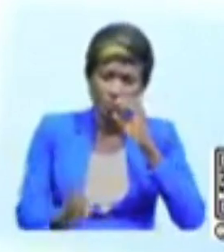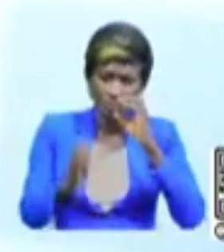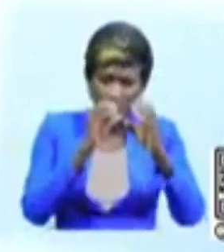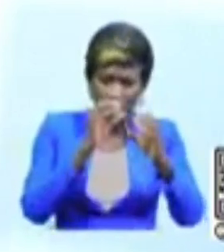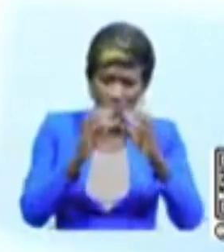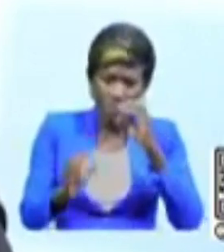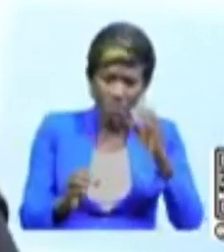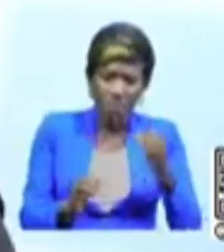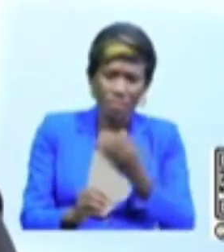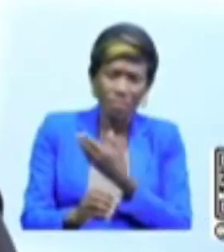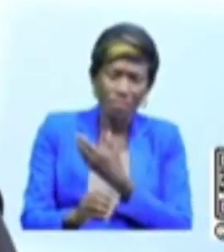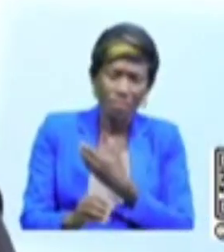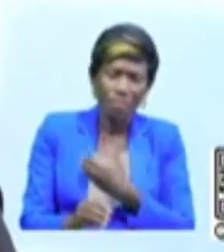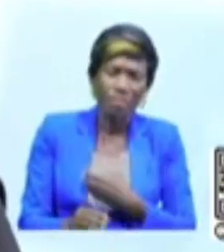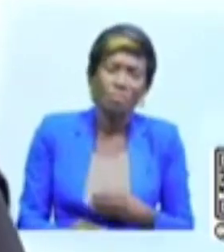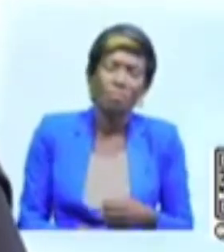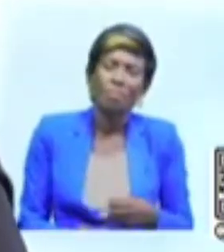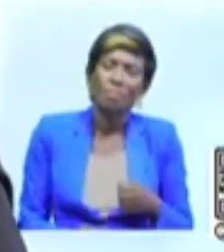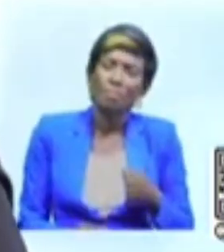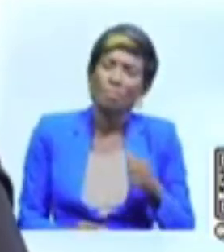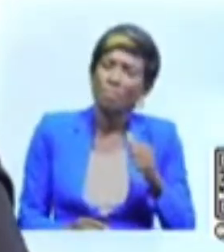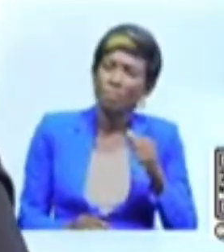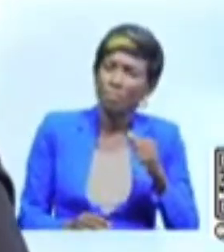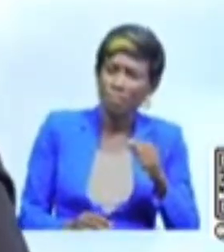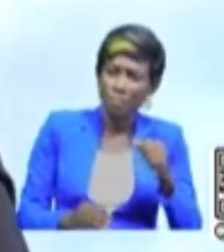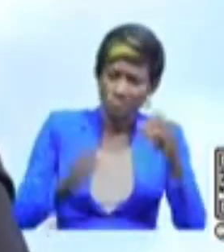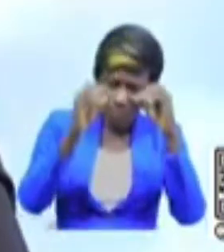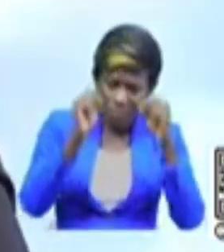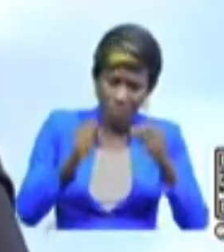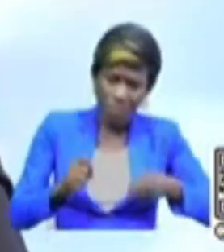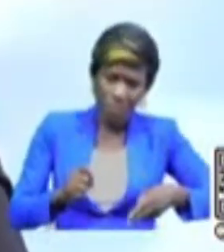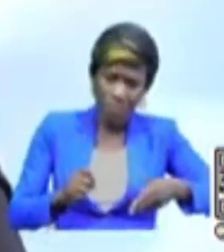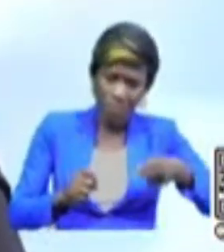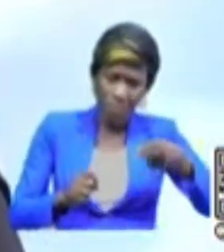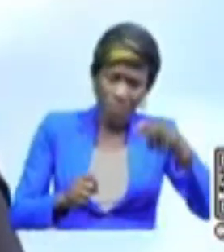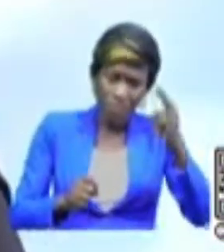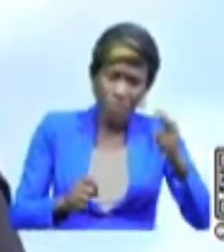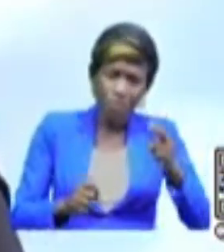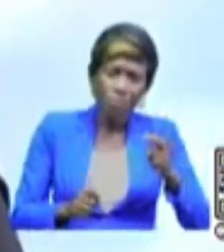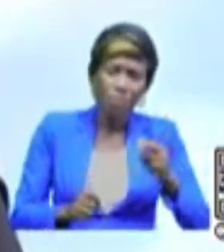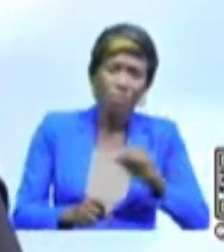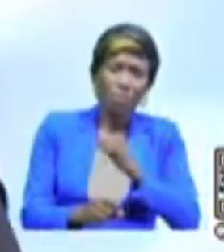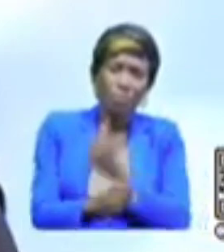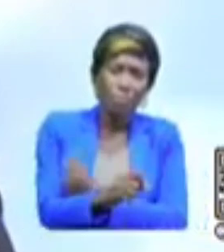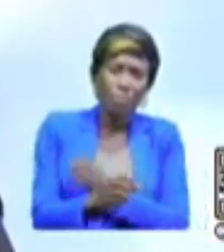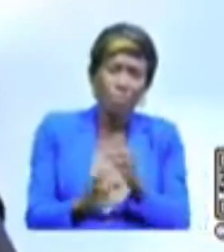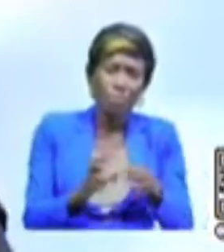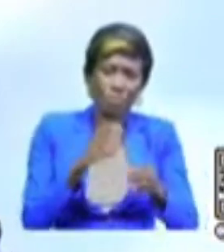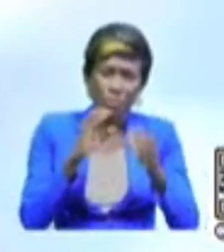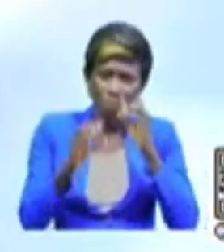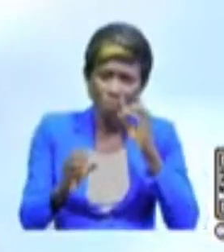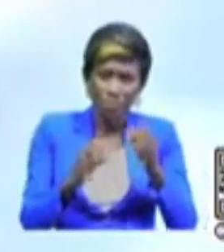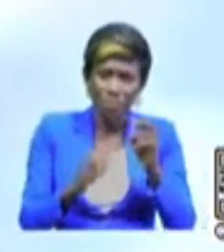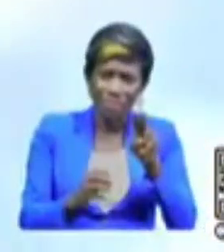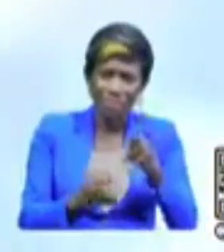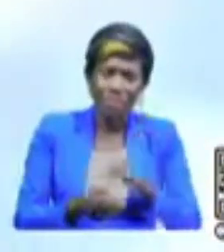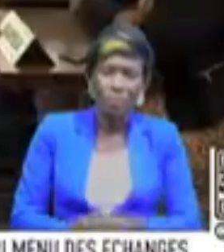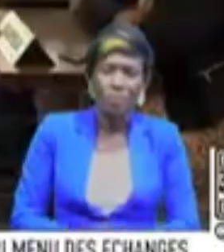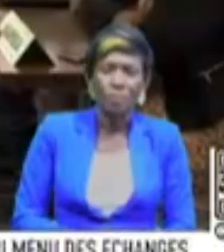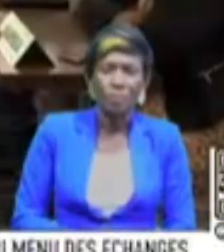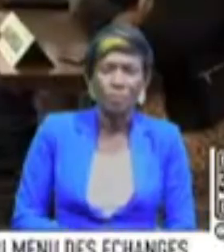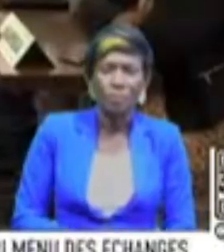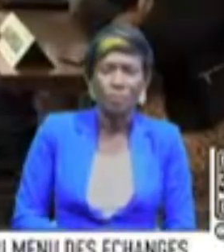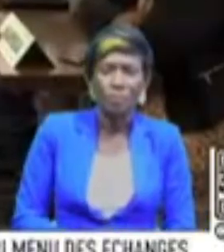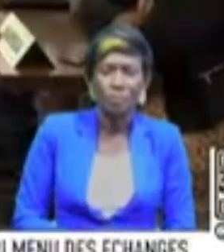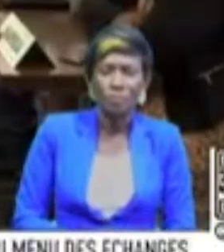Haute Autorité de la Communication. Les détails dans ce reportage signé Patrick Simangoy et Edis Aurélia Kondar.